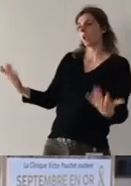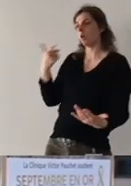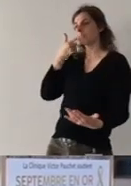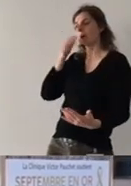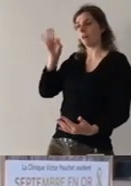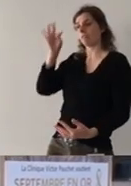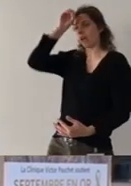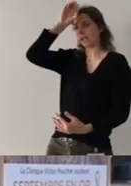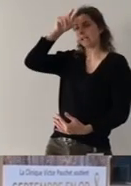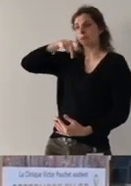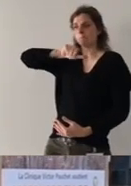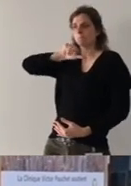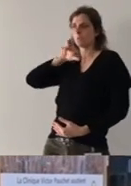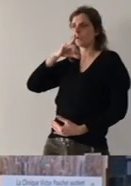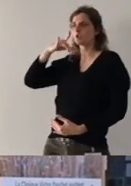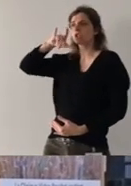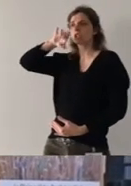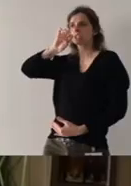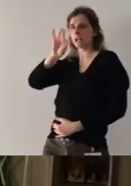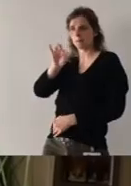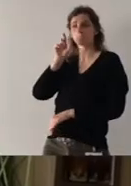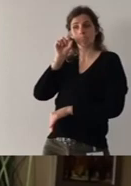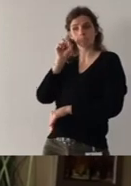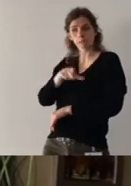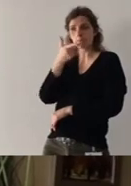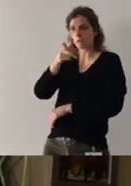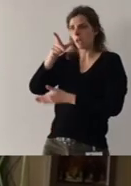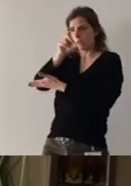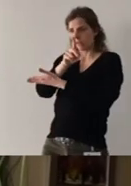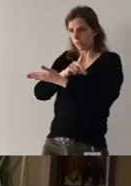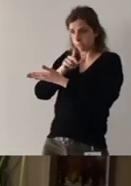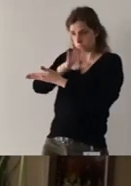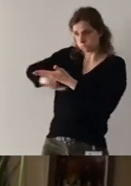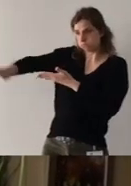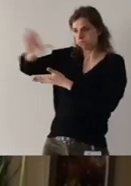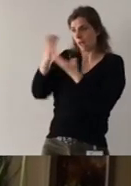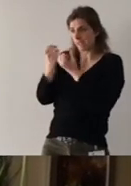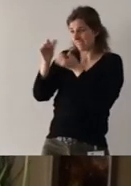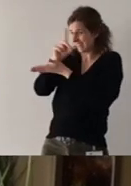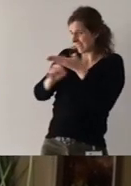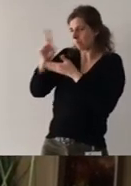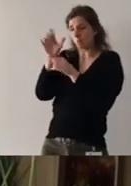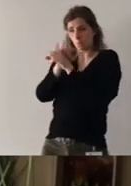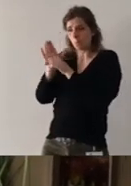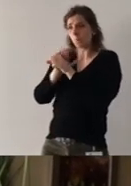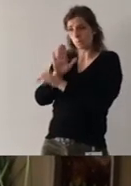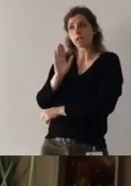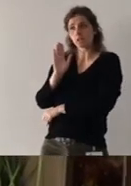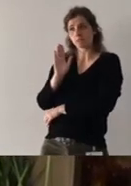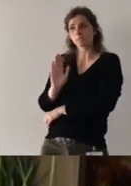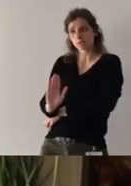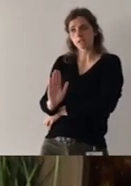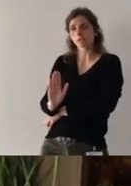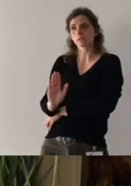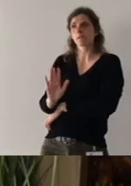Picard. Alors, on parle, bien entendu, de la clinique Victor Pochet, mais votre secteur d'activité, c'est tout